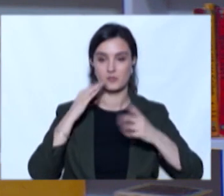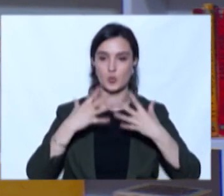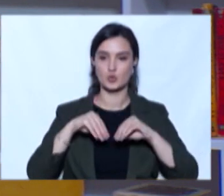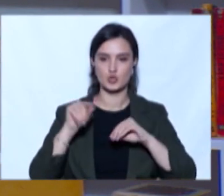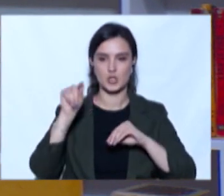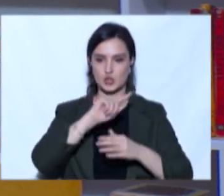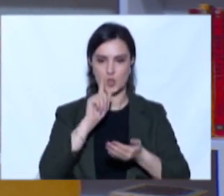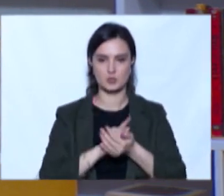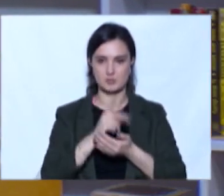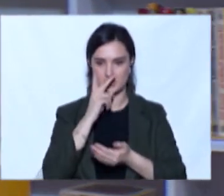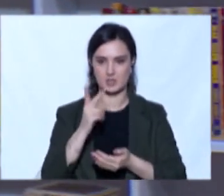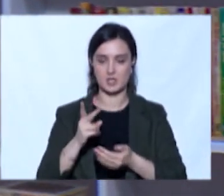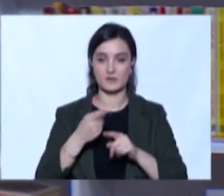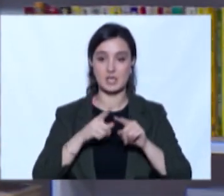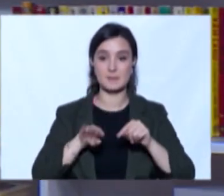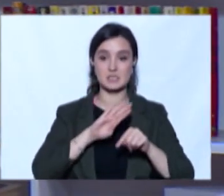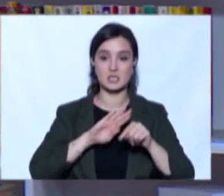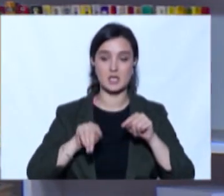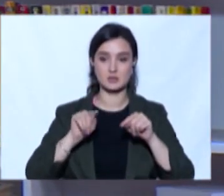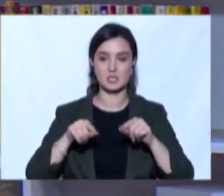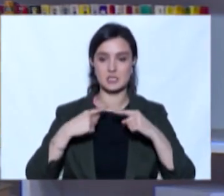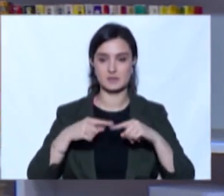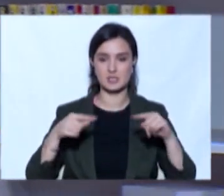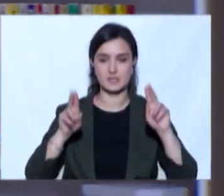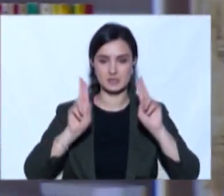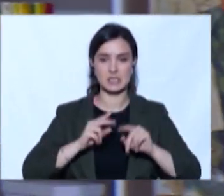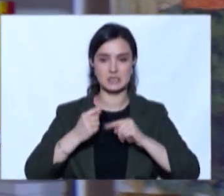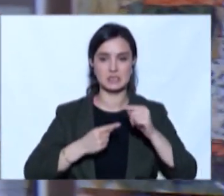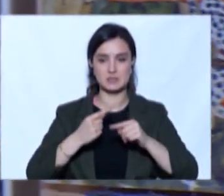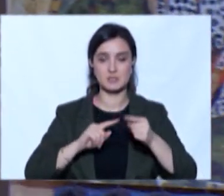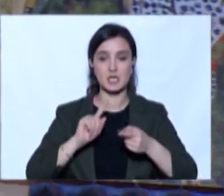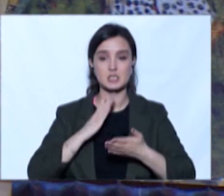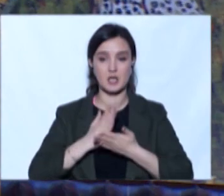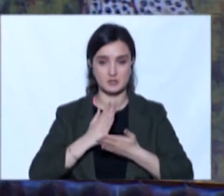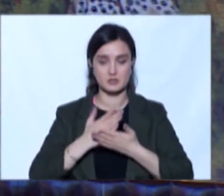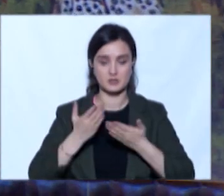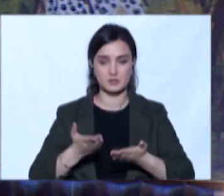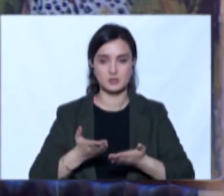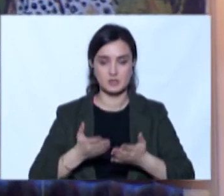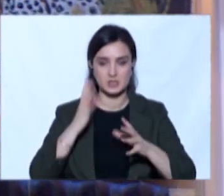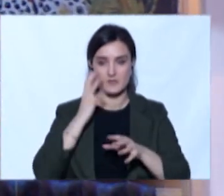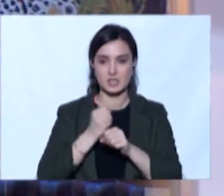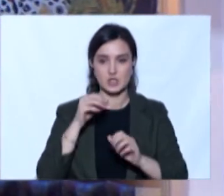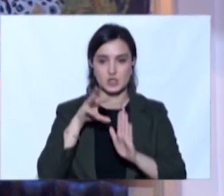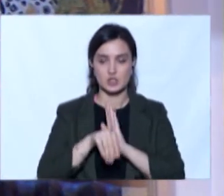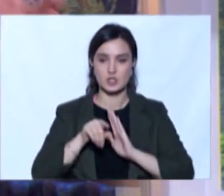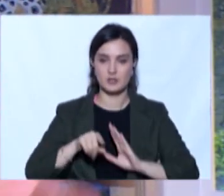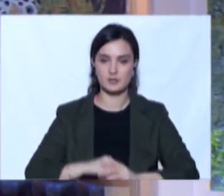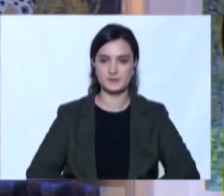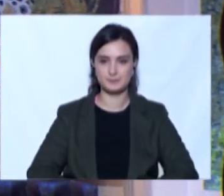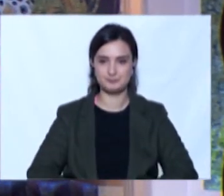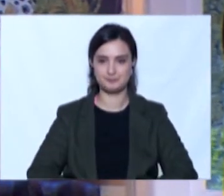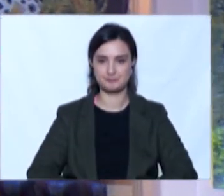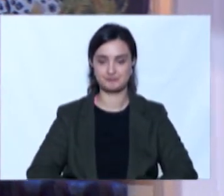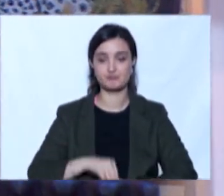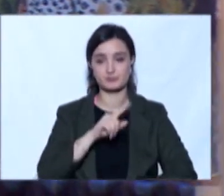აუცილებლად შეხვდებით. კიდევ გარდა ამ სხვადასხვა ტრადიციებისა, რომელიც არსებობს სვანეთში, რომელზეც